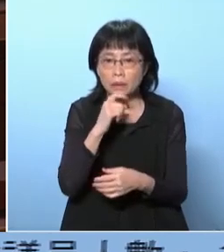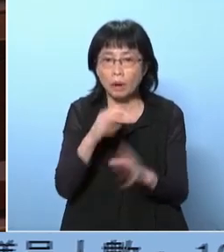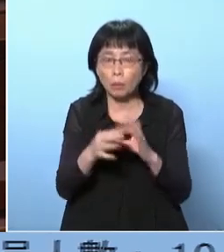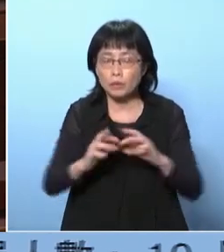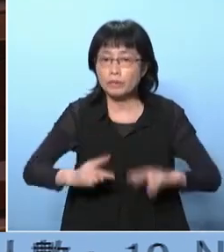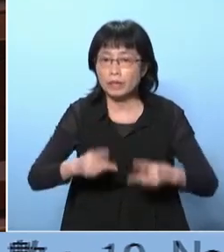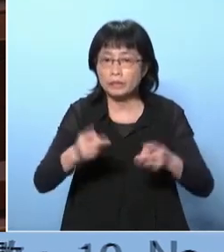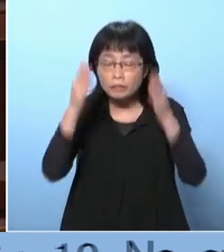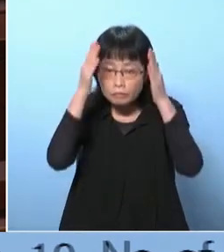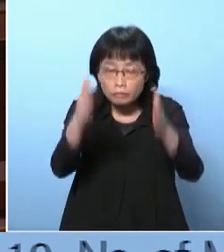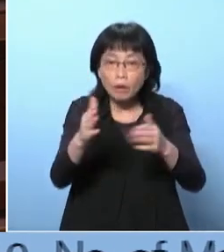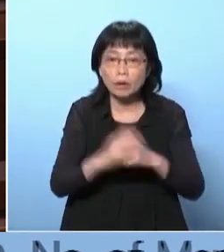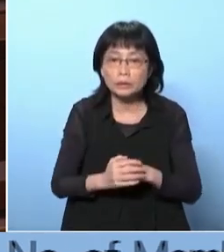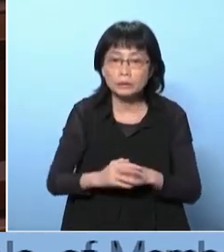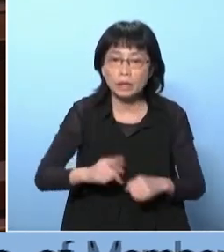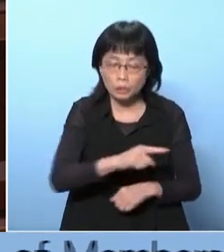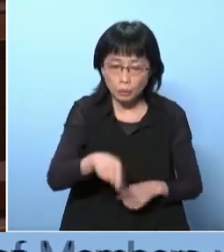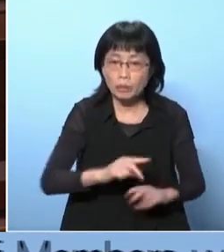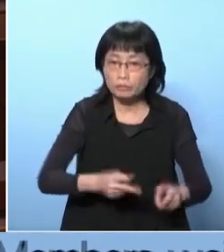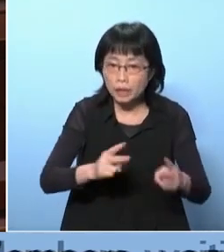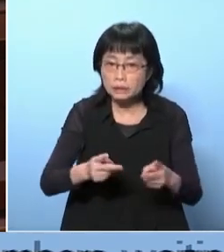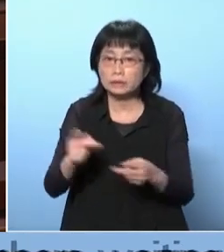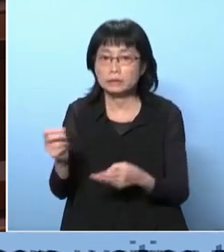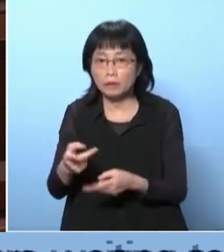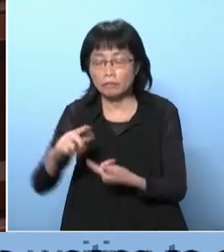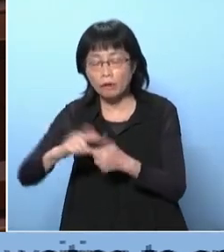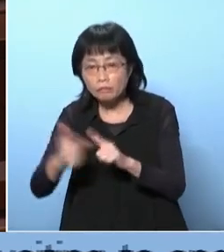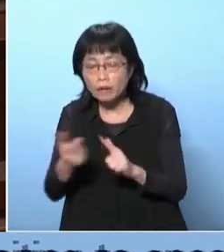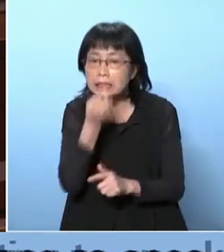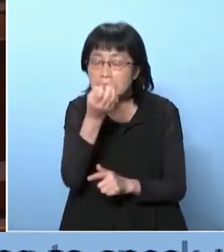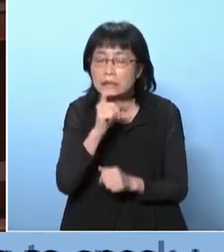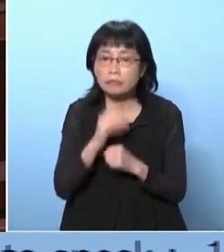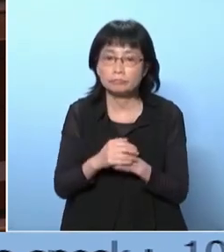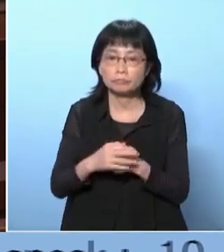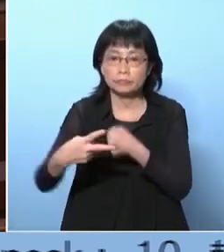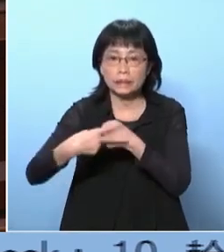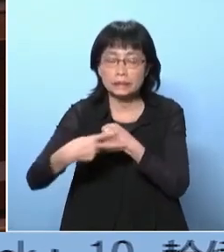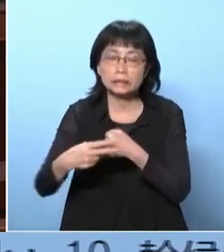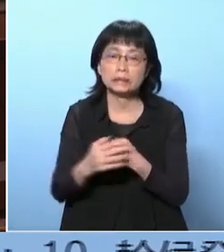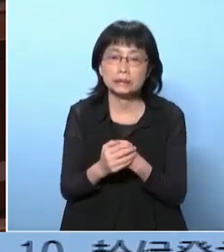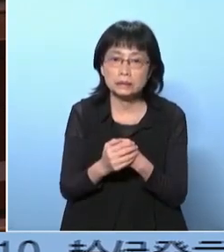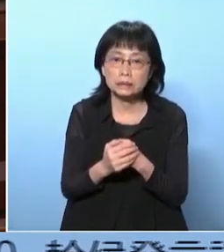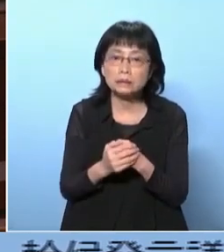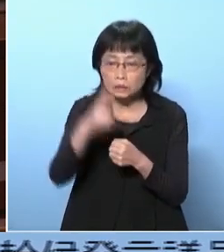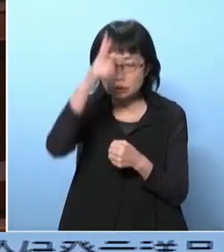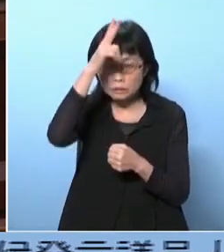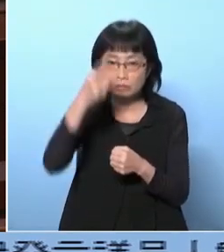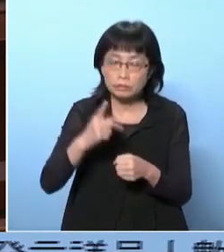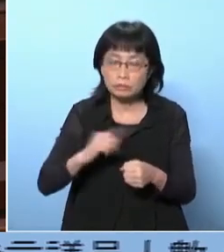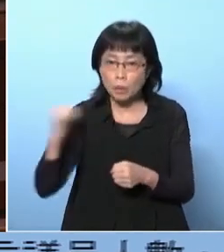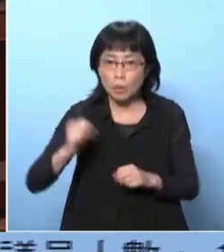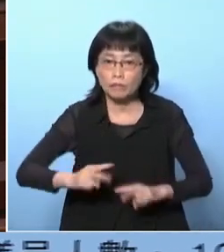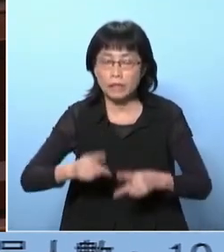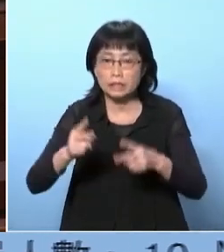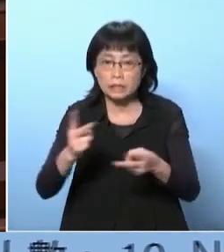展方向，包括土地用途和發展模式提出建議。問題第二部分，政府積極發展海島遊，旅遊事務處是